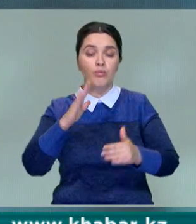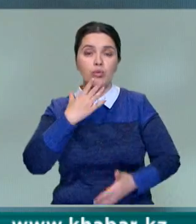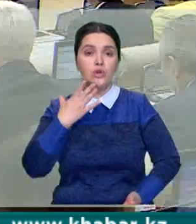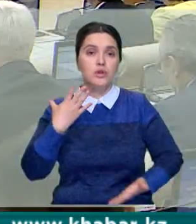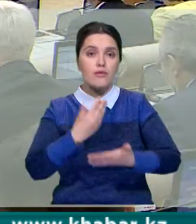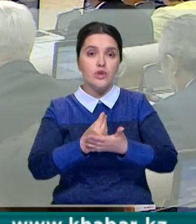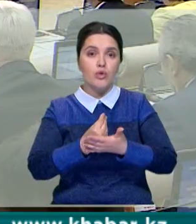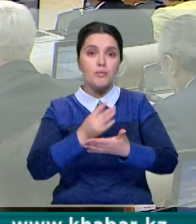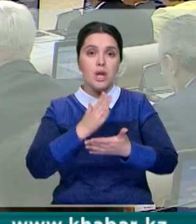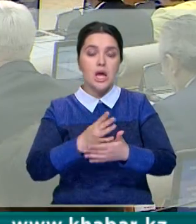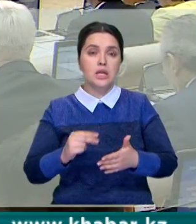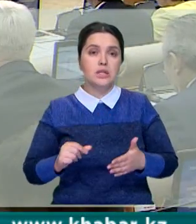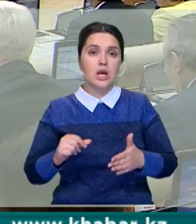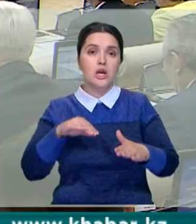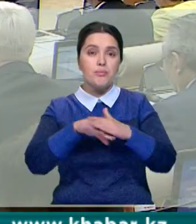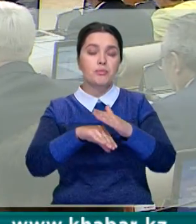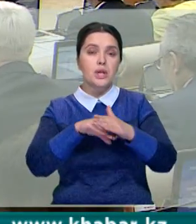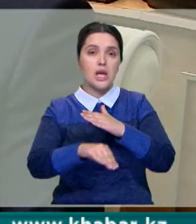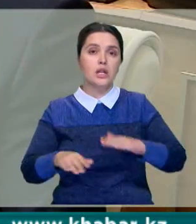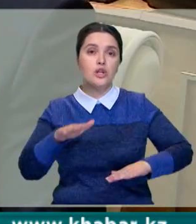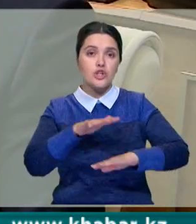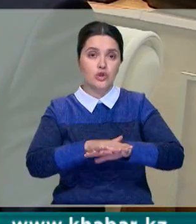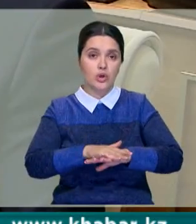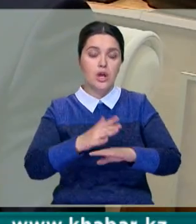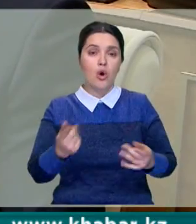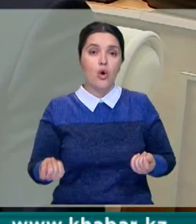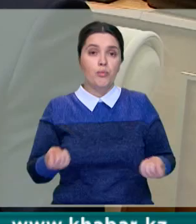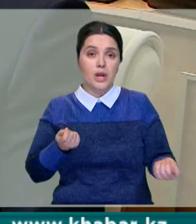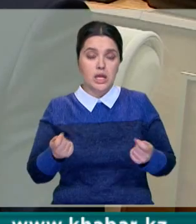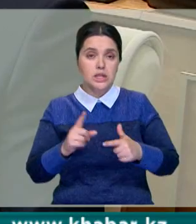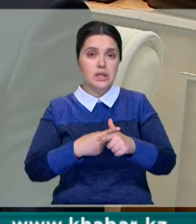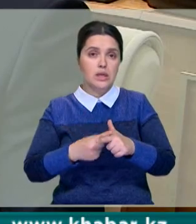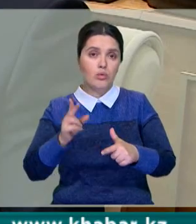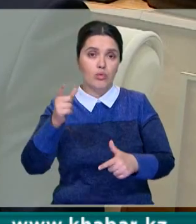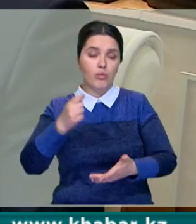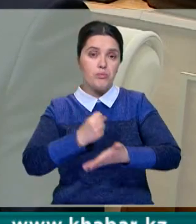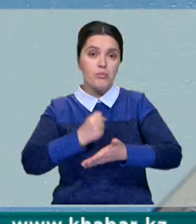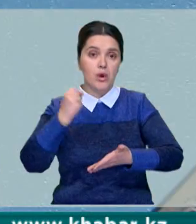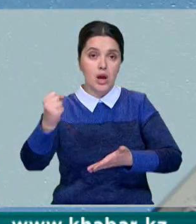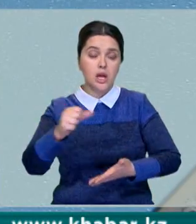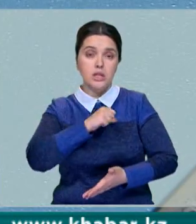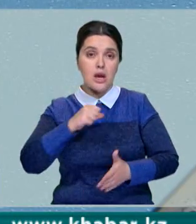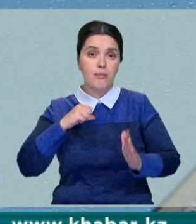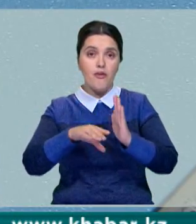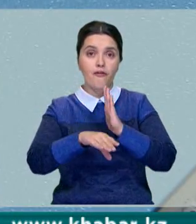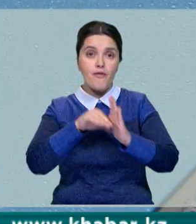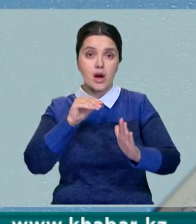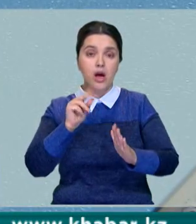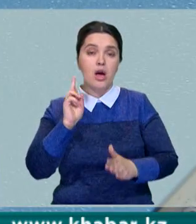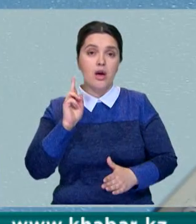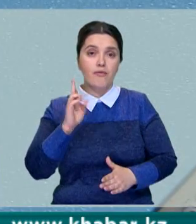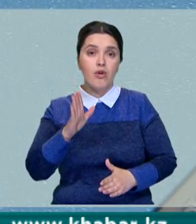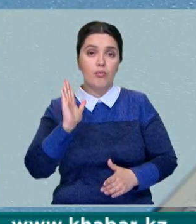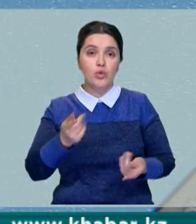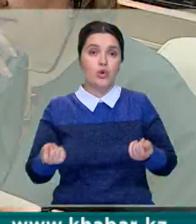дома будет свой собственный текущий и сберегательный счет. Управляющий или менеджер, которого определят сами жильцы,